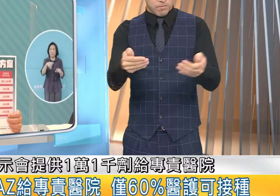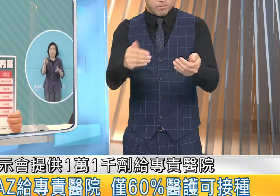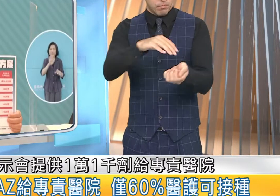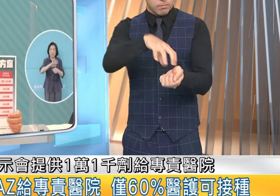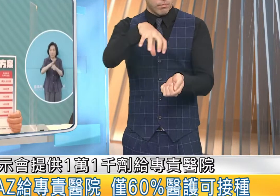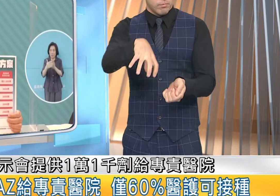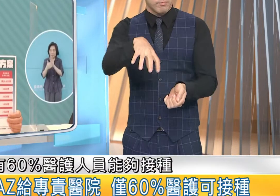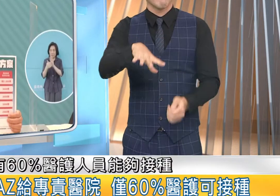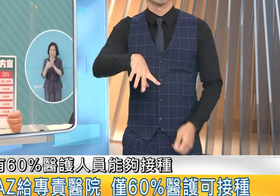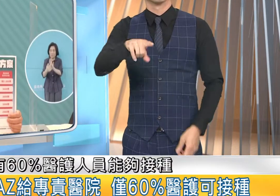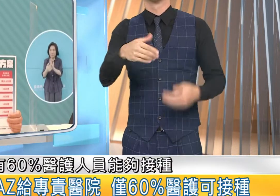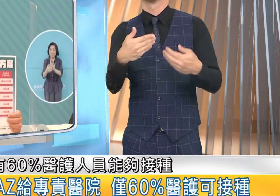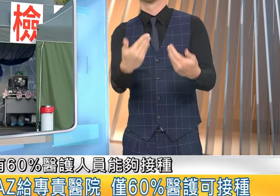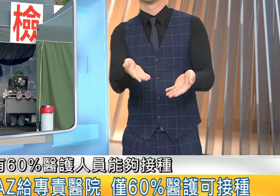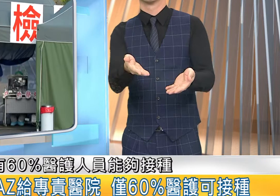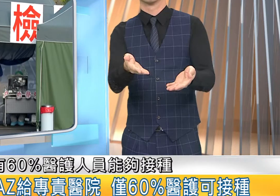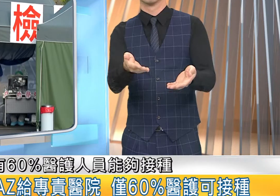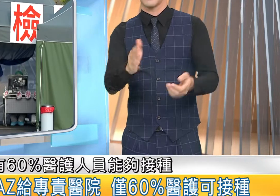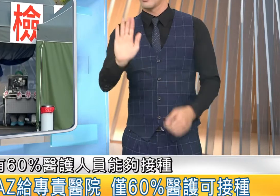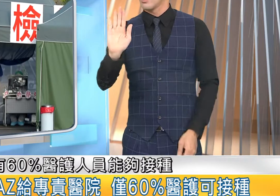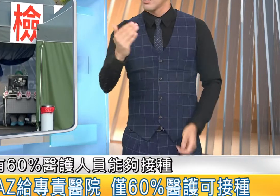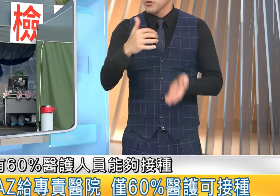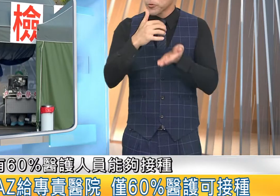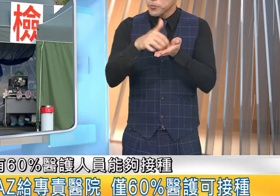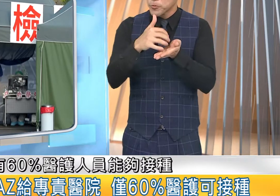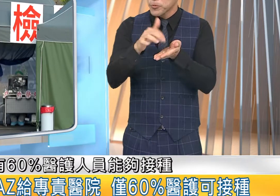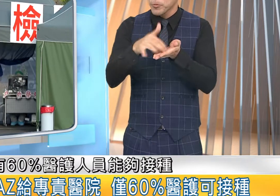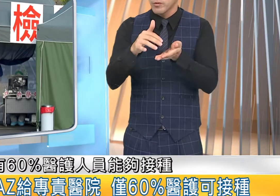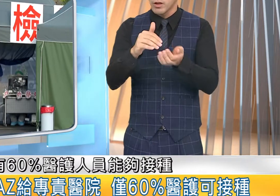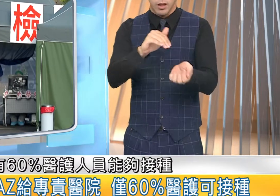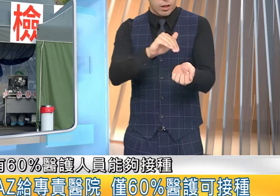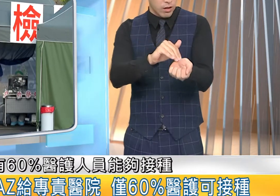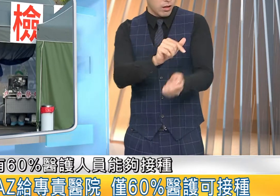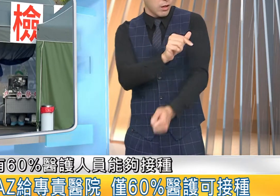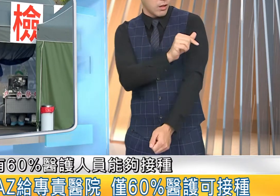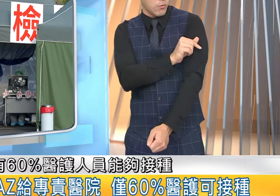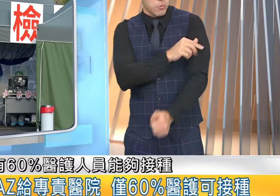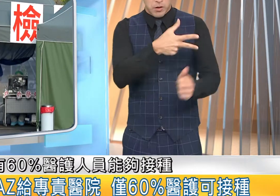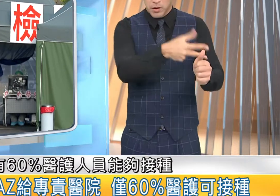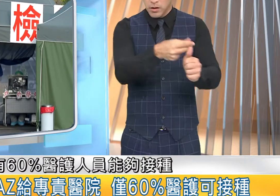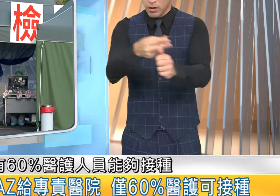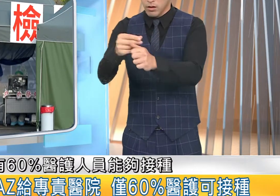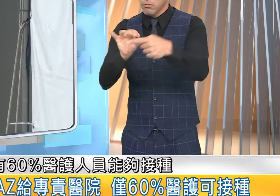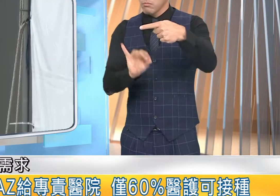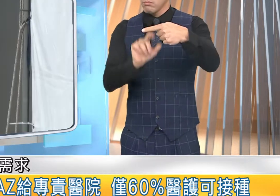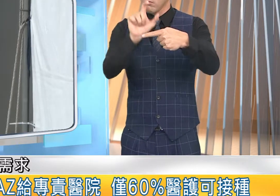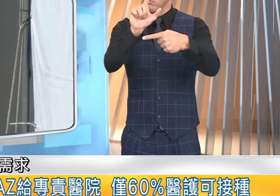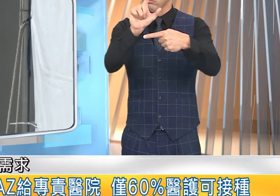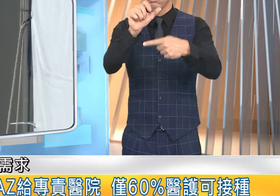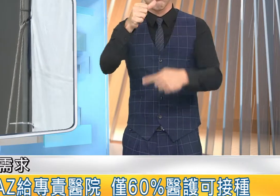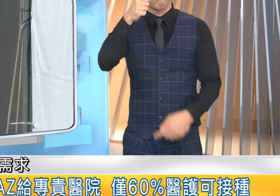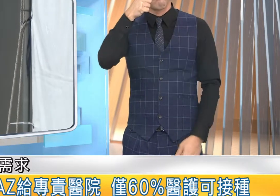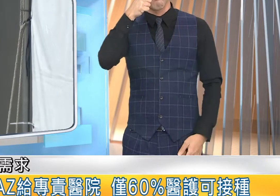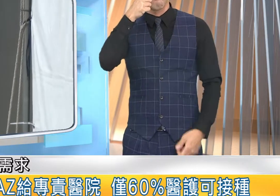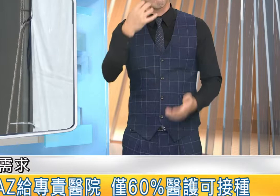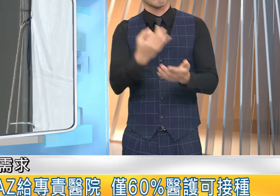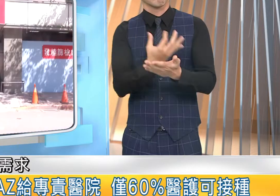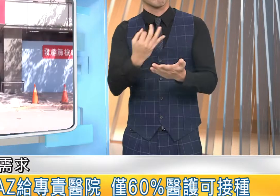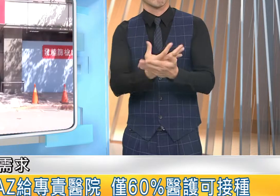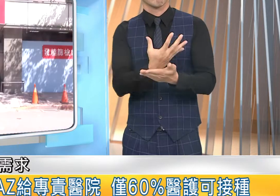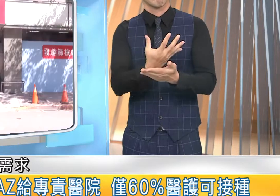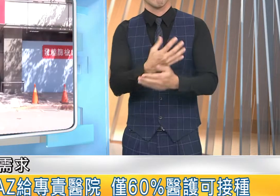专责医院，不过只有60%的医护人员能够接种，无法满足需